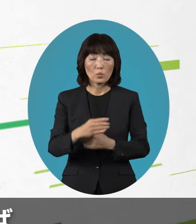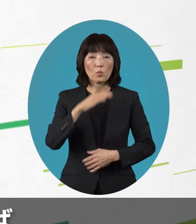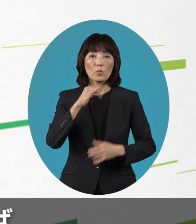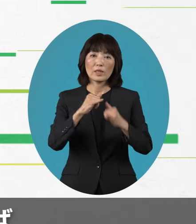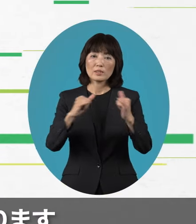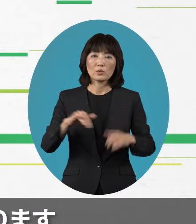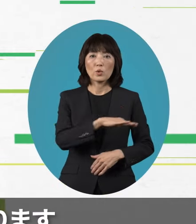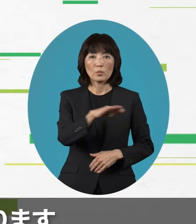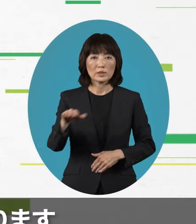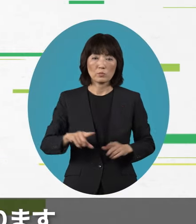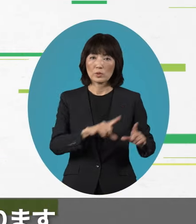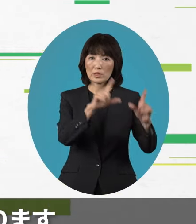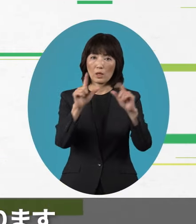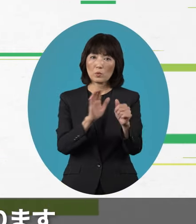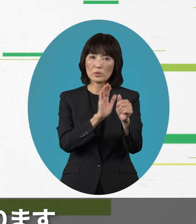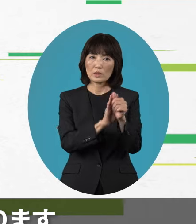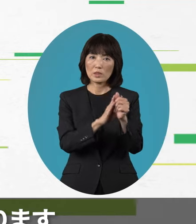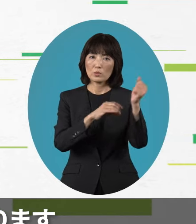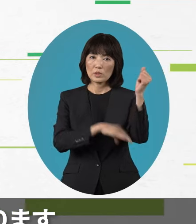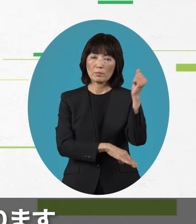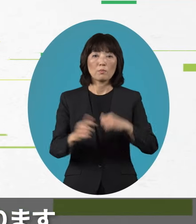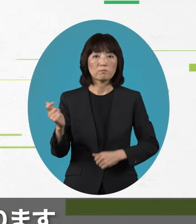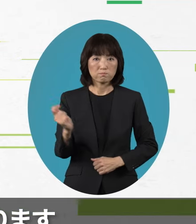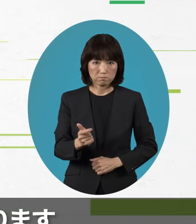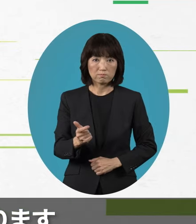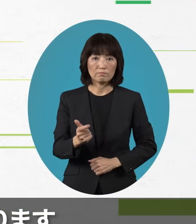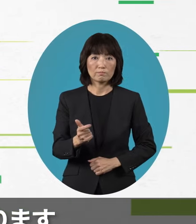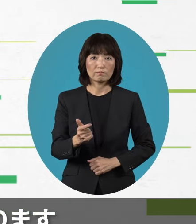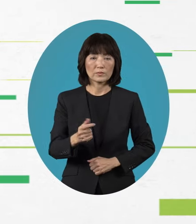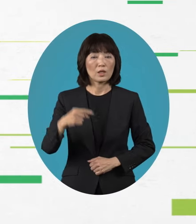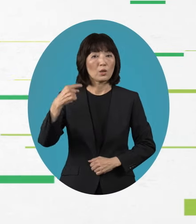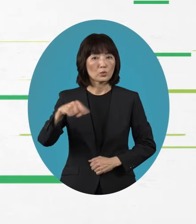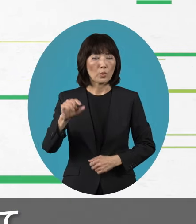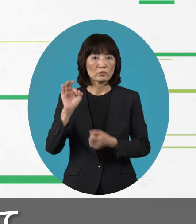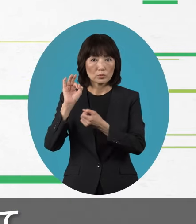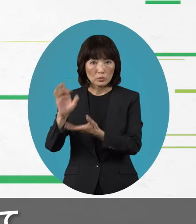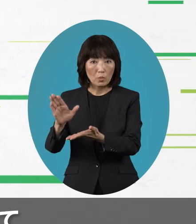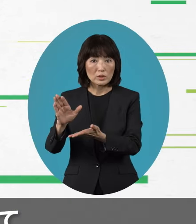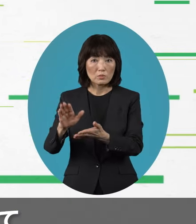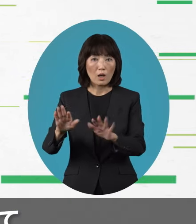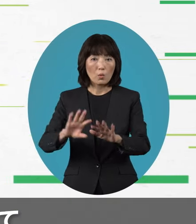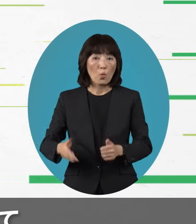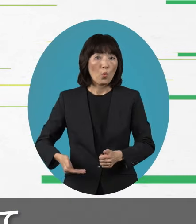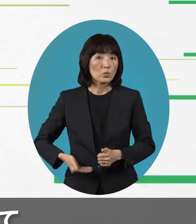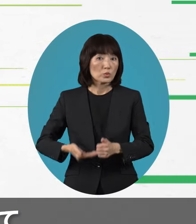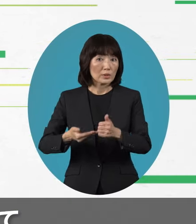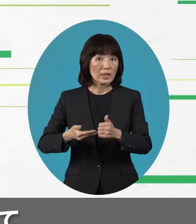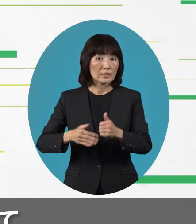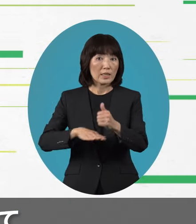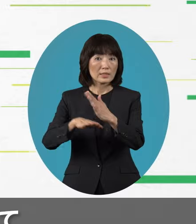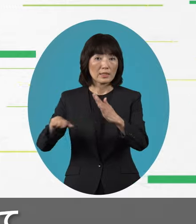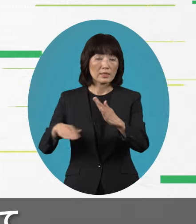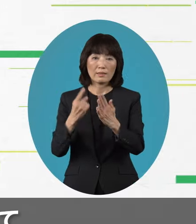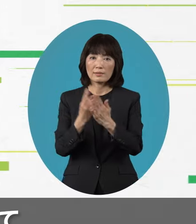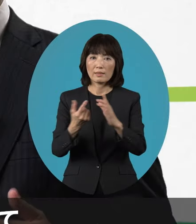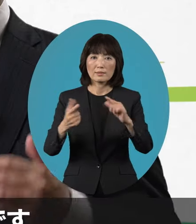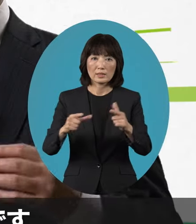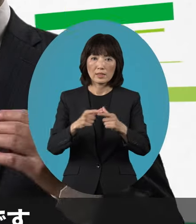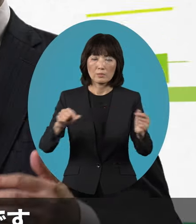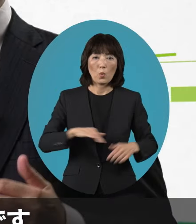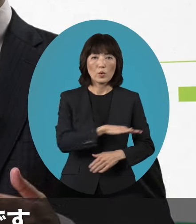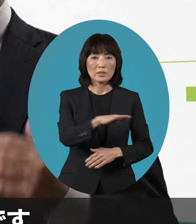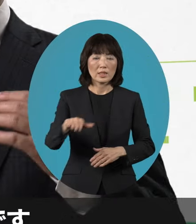ば、高齢者の皆様の生活を支える基盤も強くなります。教育への投資は子育て世代だけではなくて